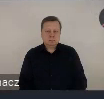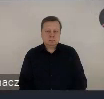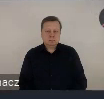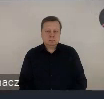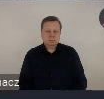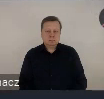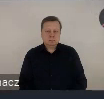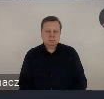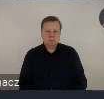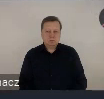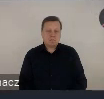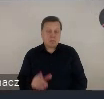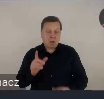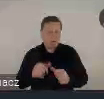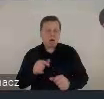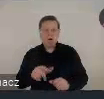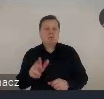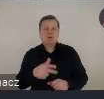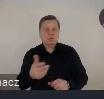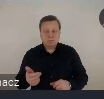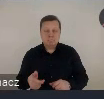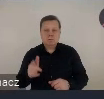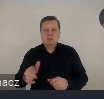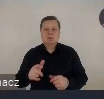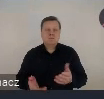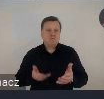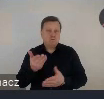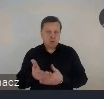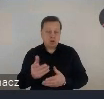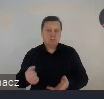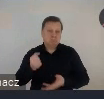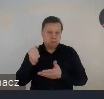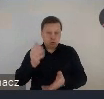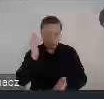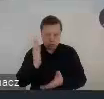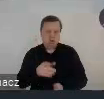podania informacji o tym, że dany wniosek zostanie dofinansowany.